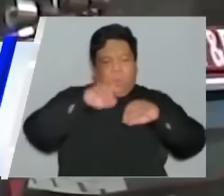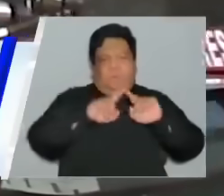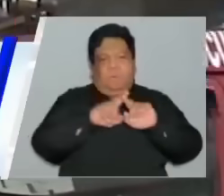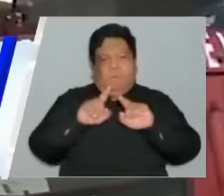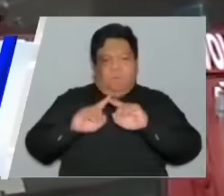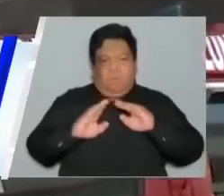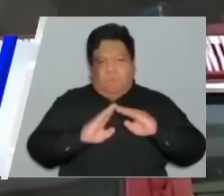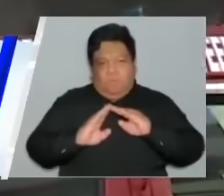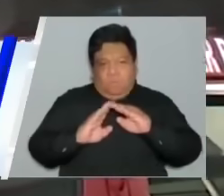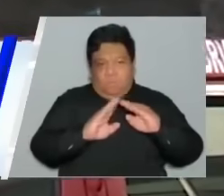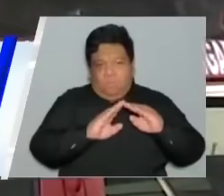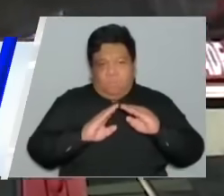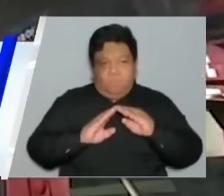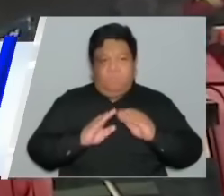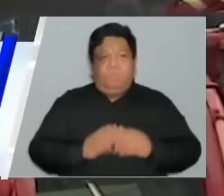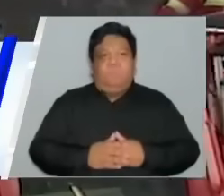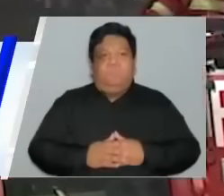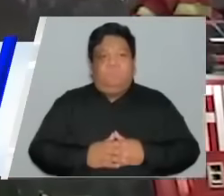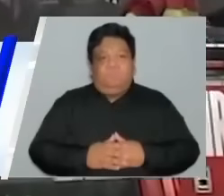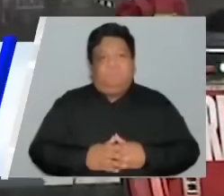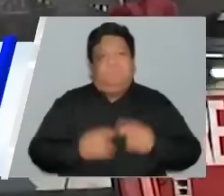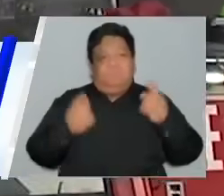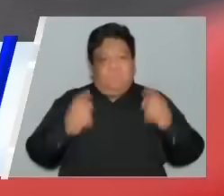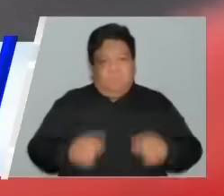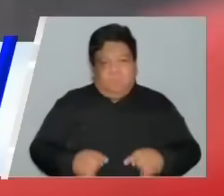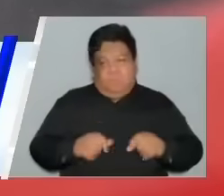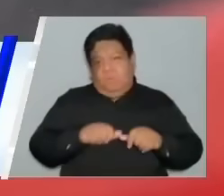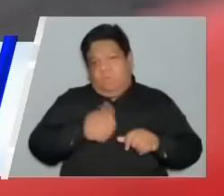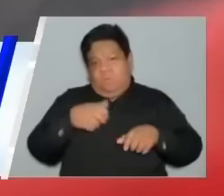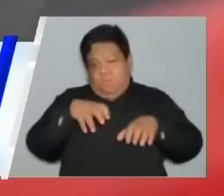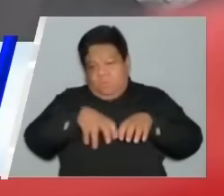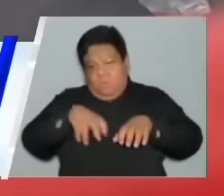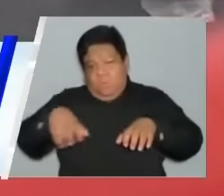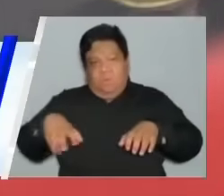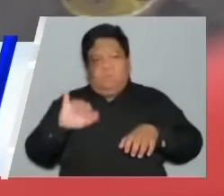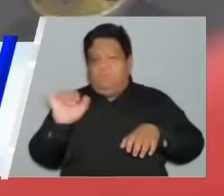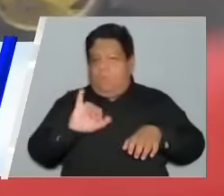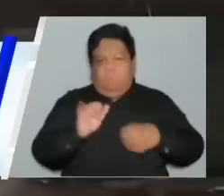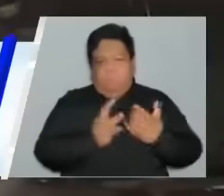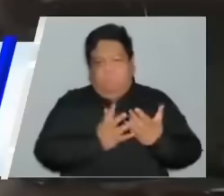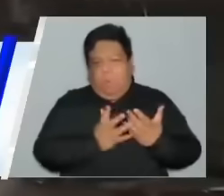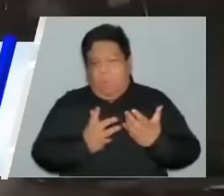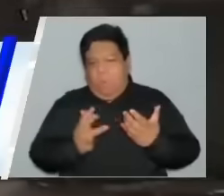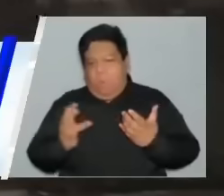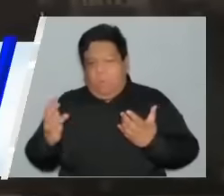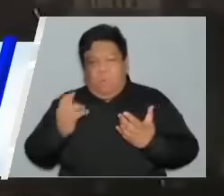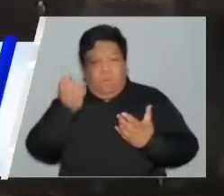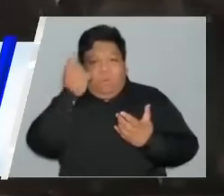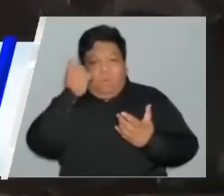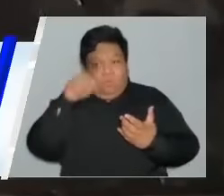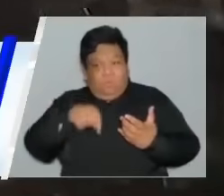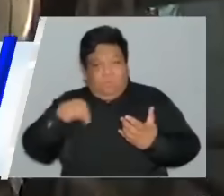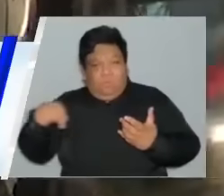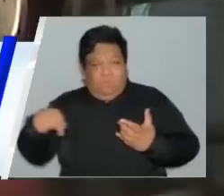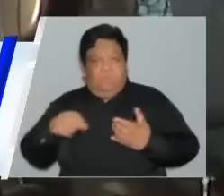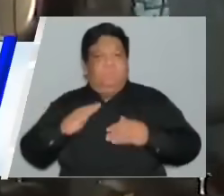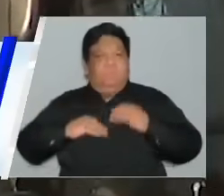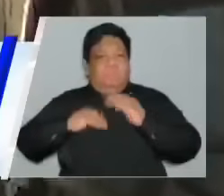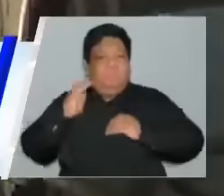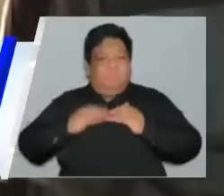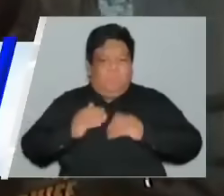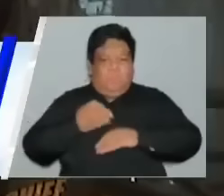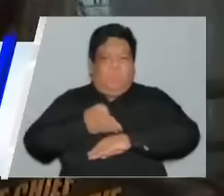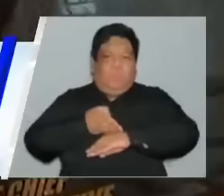Hanggang kumalat na ito sa mga katabing establisimiento. Gawa kasi sa kahoy ang ilan, kaya mabilis na kumalat ang apoy.